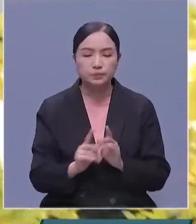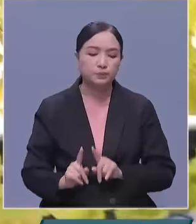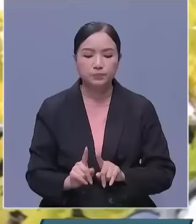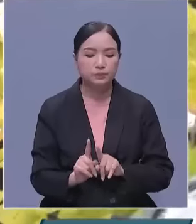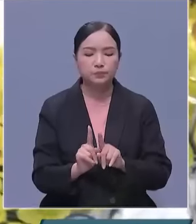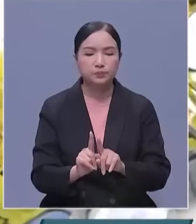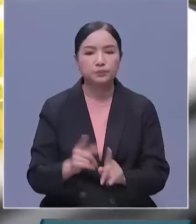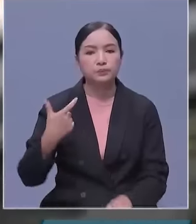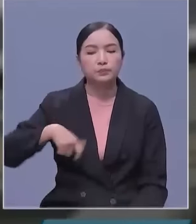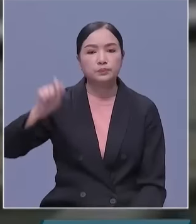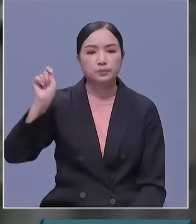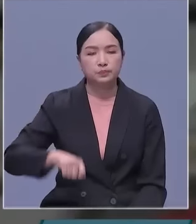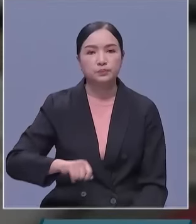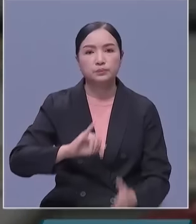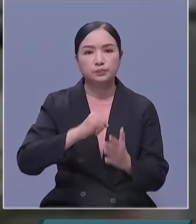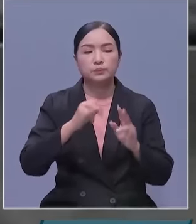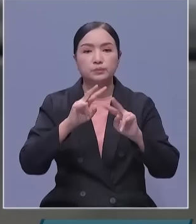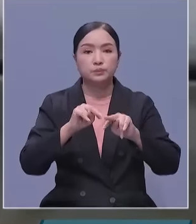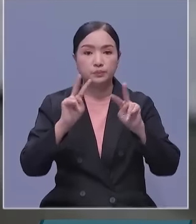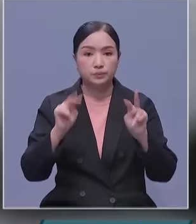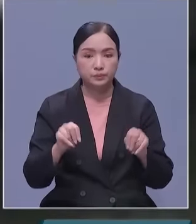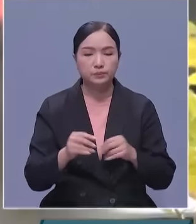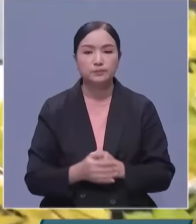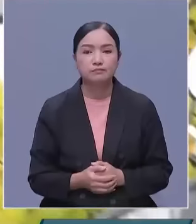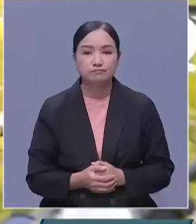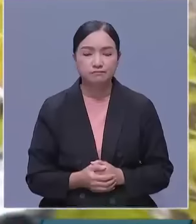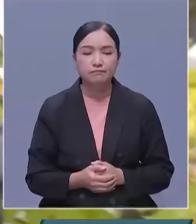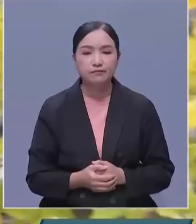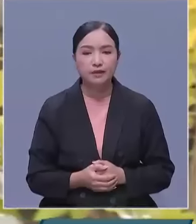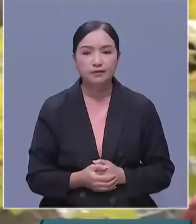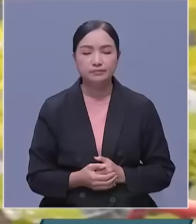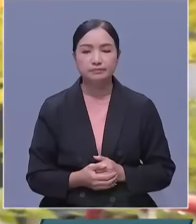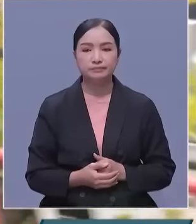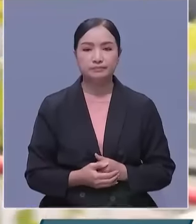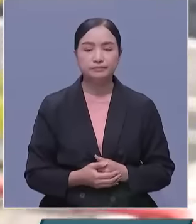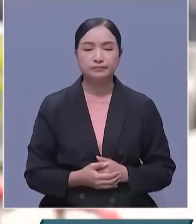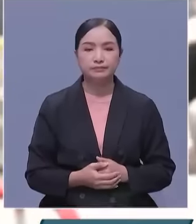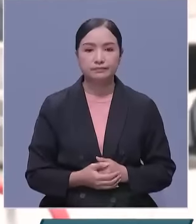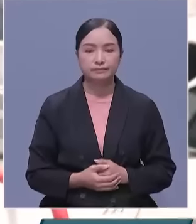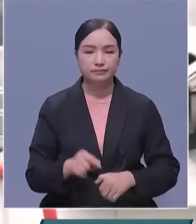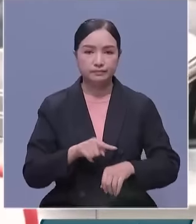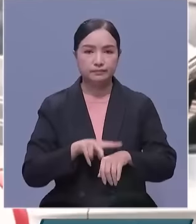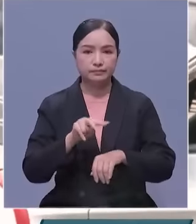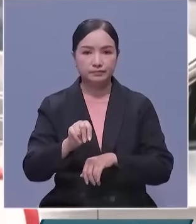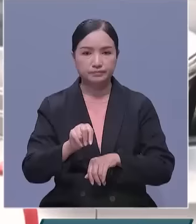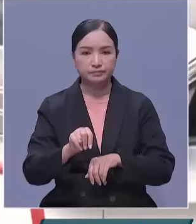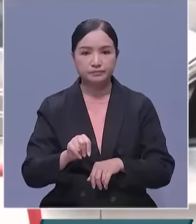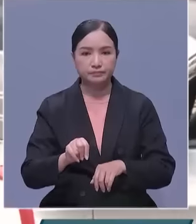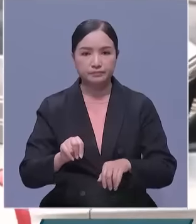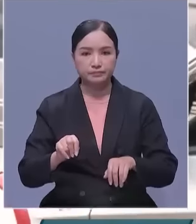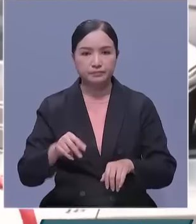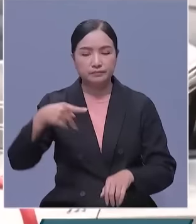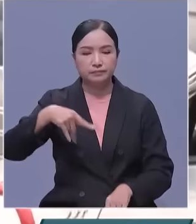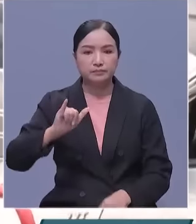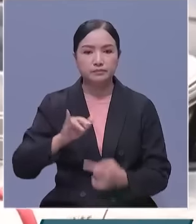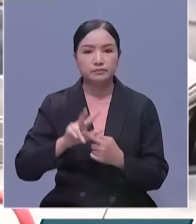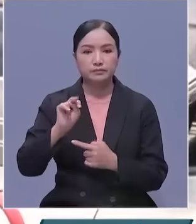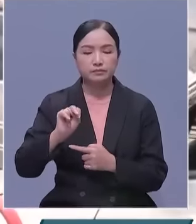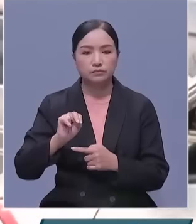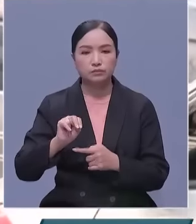จังหวัดนนทบุรีในคดีนี้เพื่อรับฟังเพื่อมานัดสืบพยานโจทย์นะครับเรื่องการฟ้องคนบน